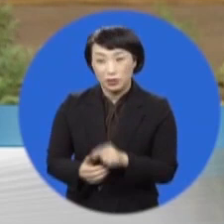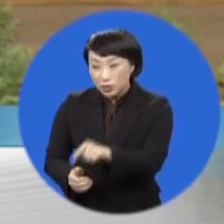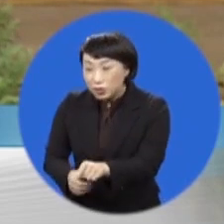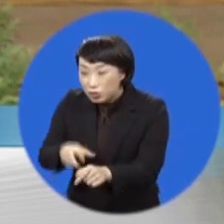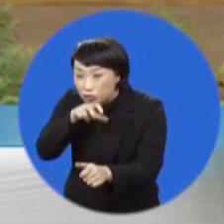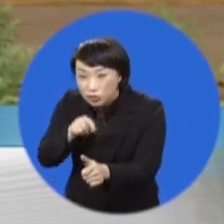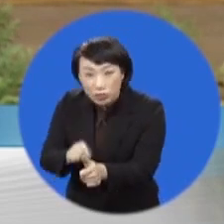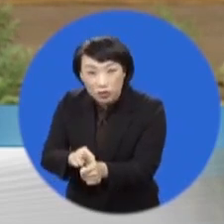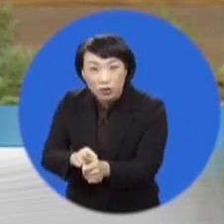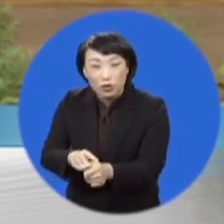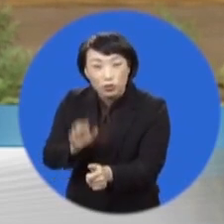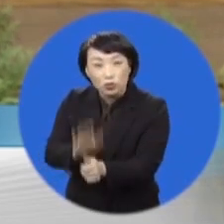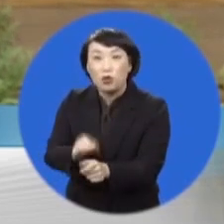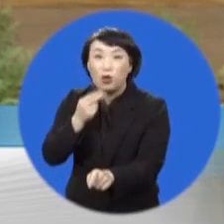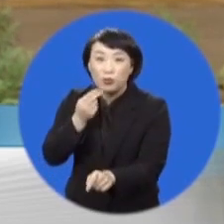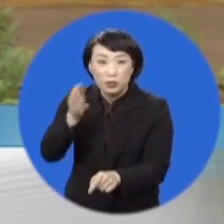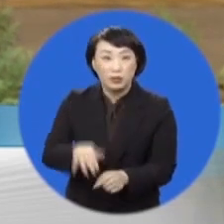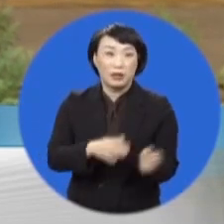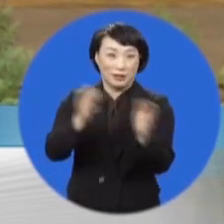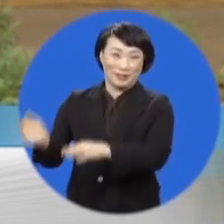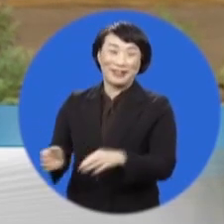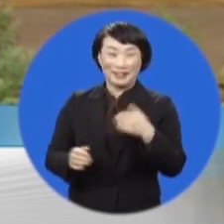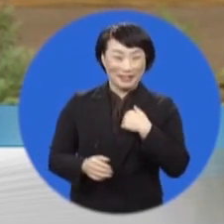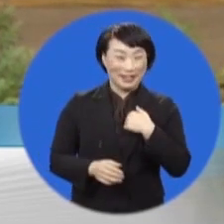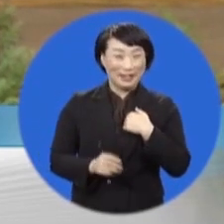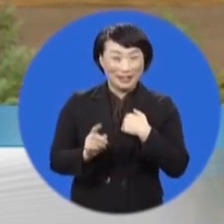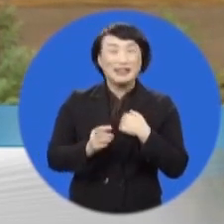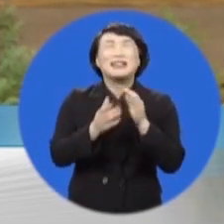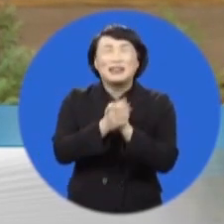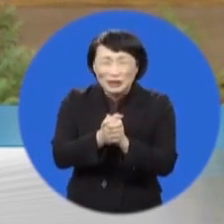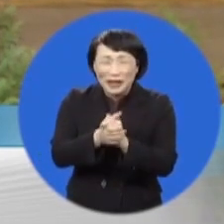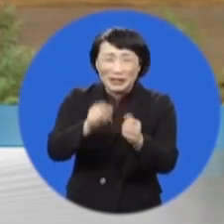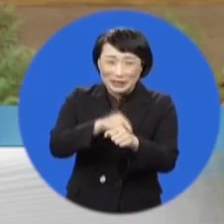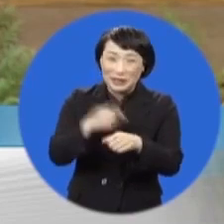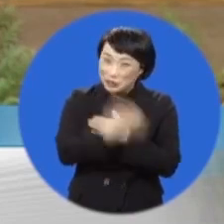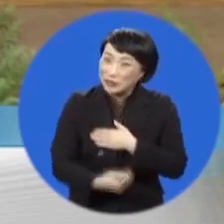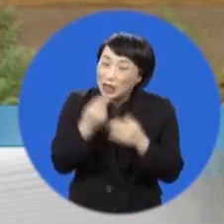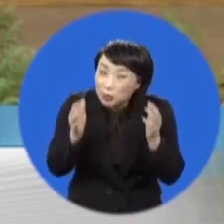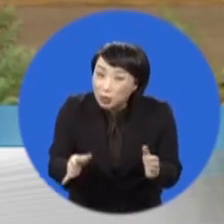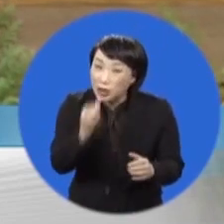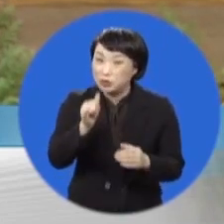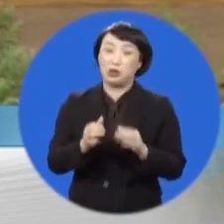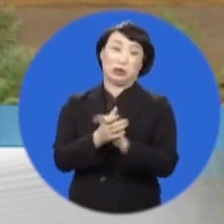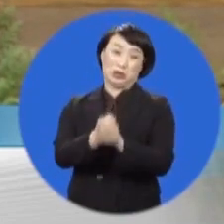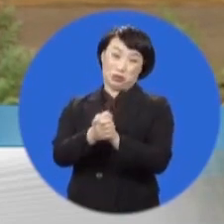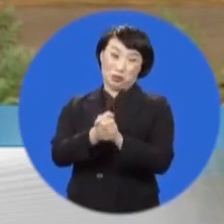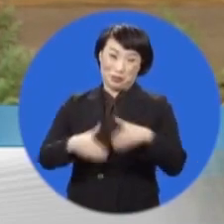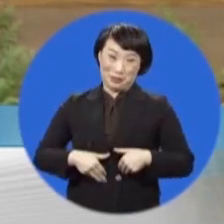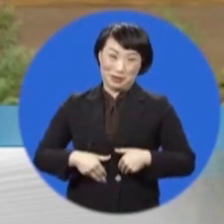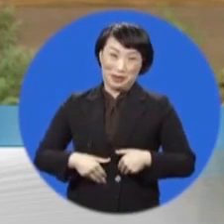죽장 없는데 그때 니가 기도 갈 수 있는 시간이 육신의 띄었던 푸하하